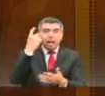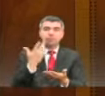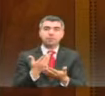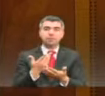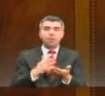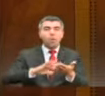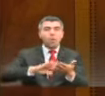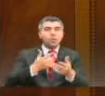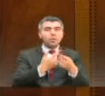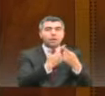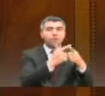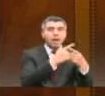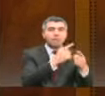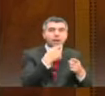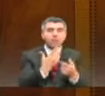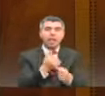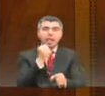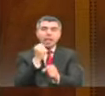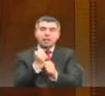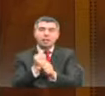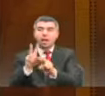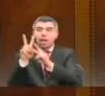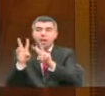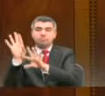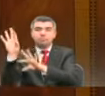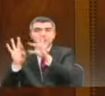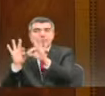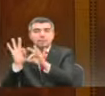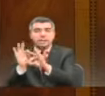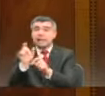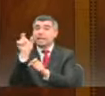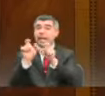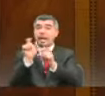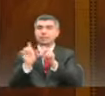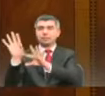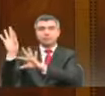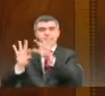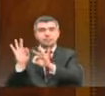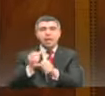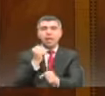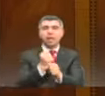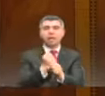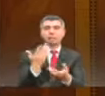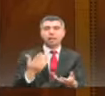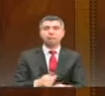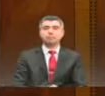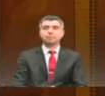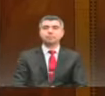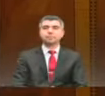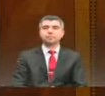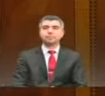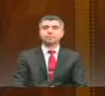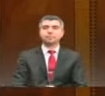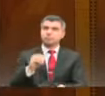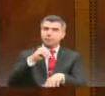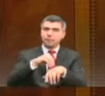أداء وفعالية الوكالة الوطنية للمقاولات الصغيرة والمتوسطة لتحسين حكمتها. كما